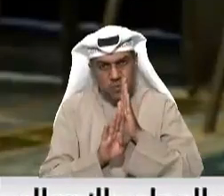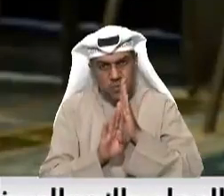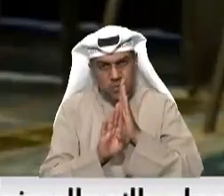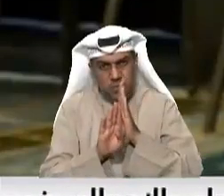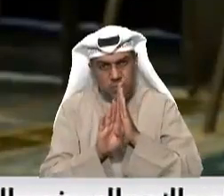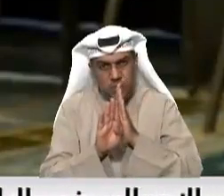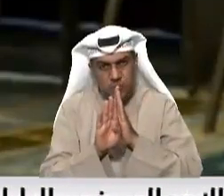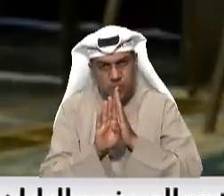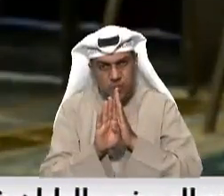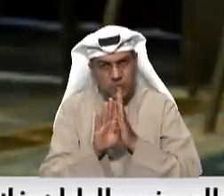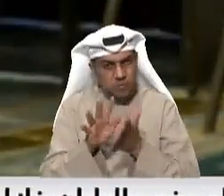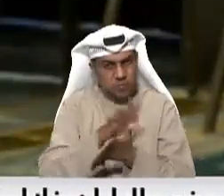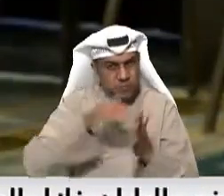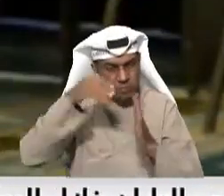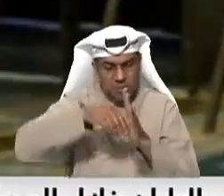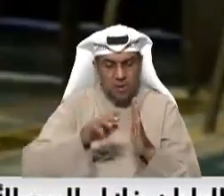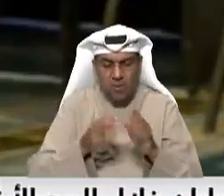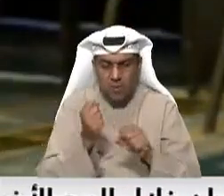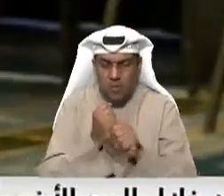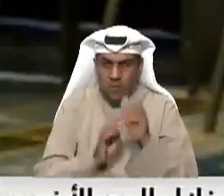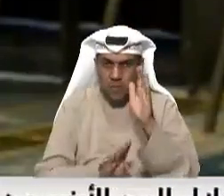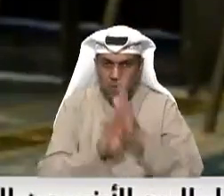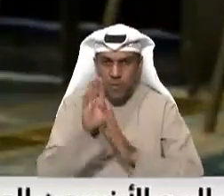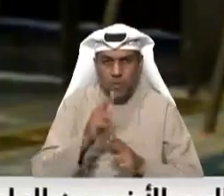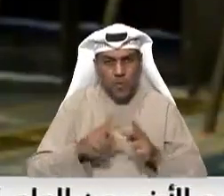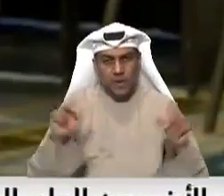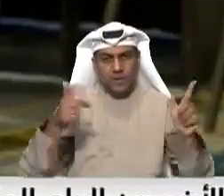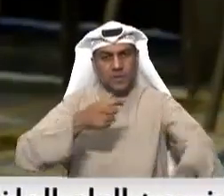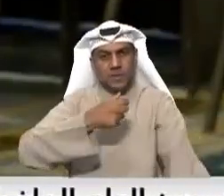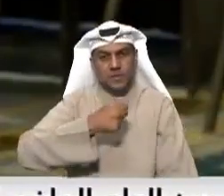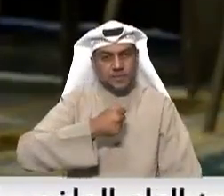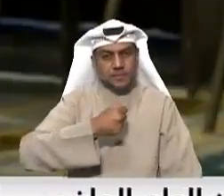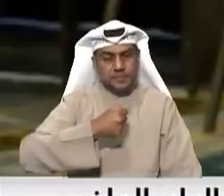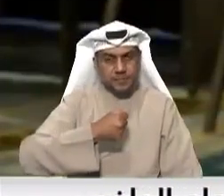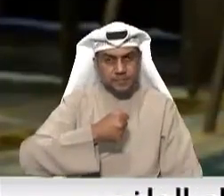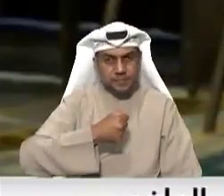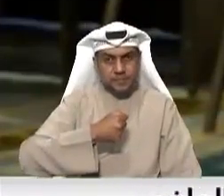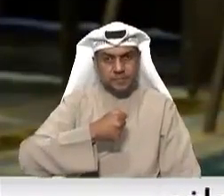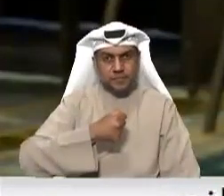لبنان. سنة سبلاني، تلفزيون دولة الكويت، بيروت.